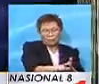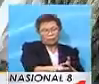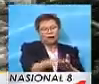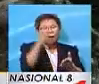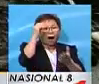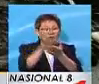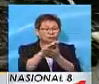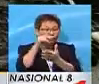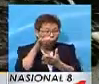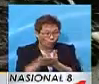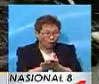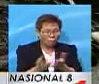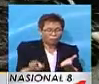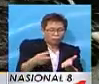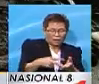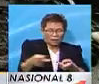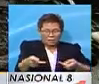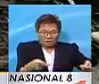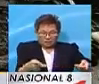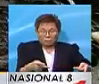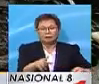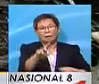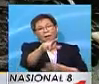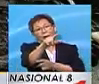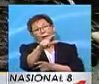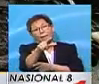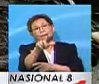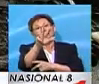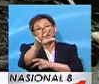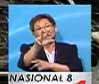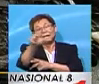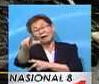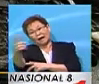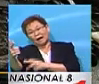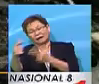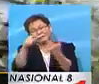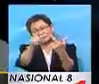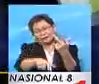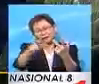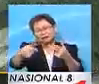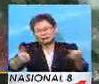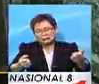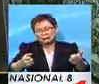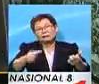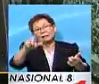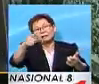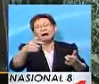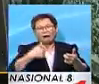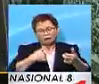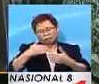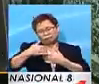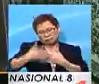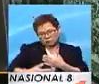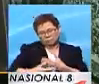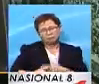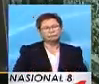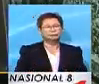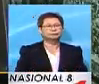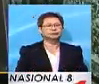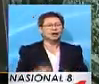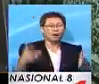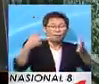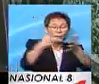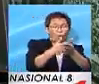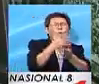pasangan suami isteri menaiki sebuah kereta manakala tiga yang lain dalam kenderaan sama mengalami kecederaan difahamkan